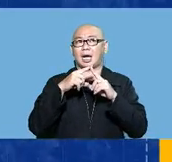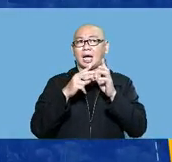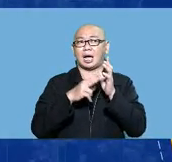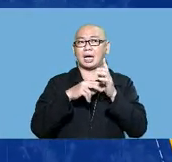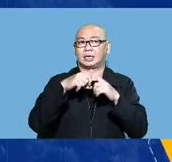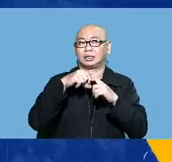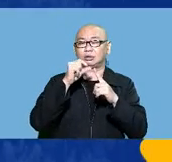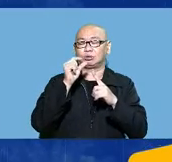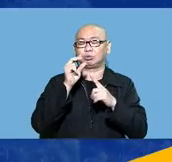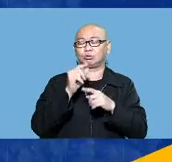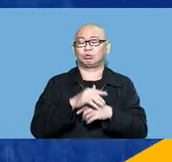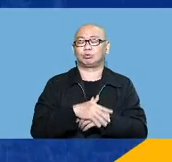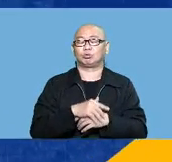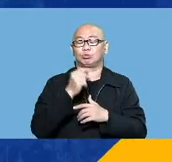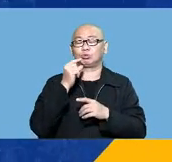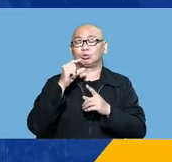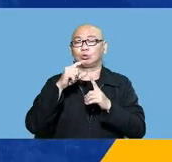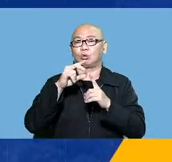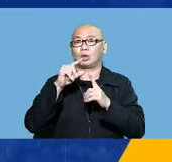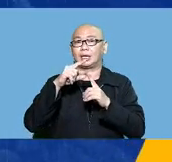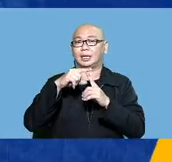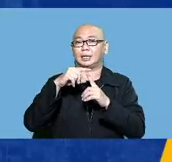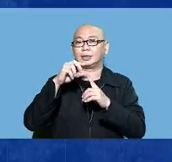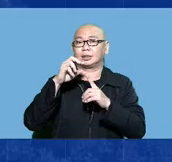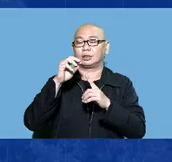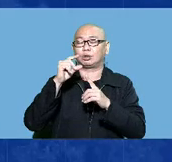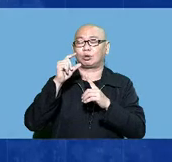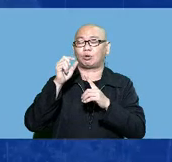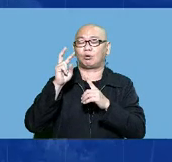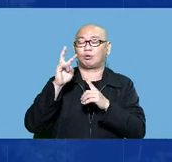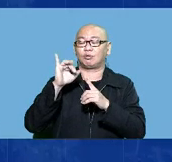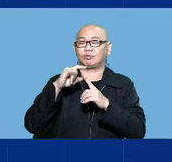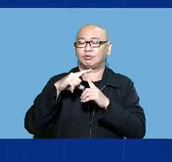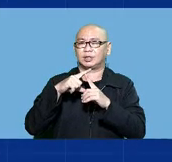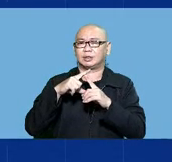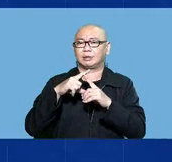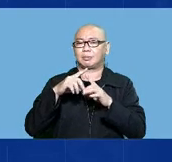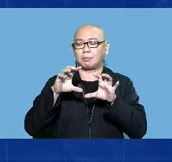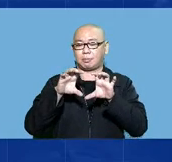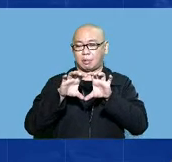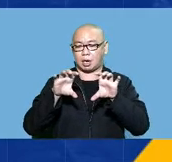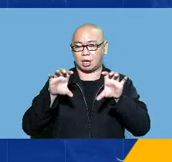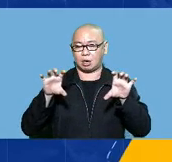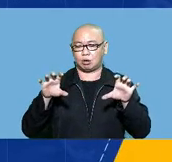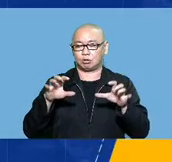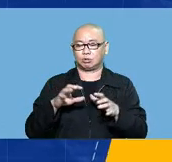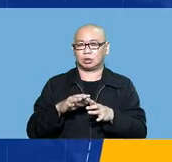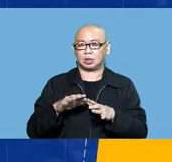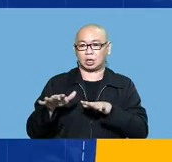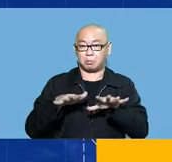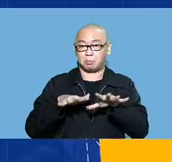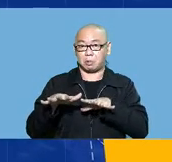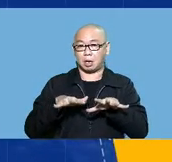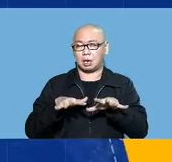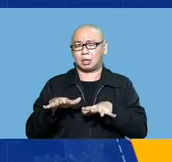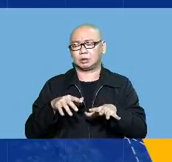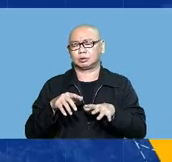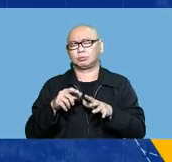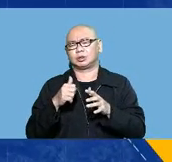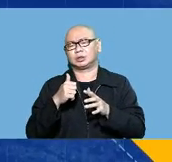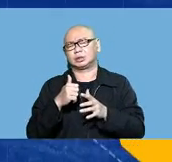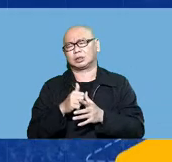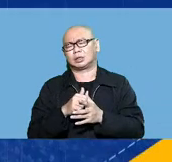untuk retrofit balok beton yang kena bencana gempa misalnya. Jadi bisa